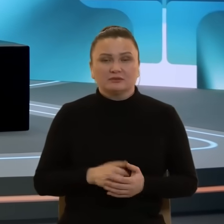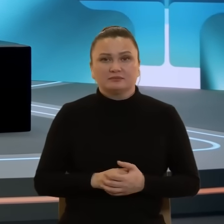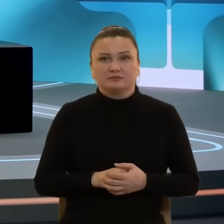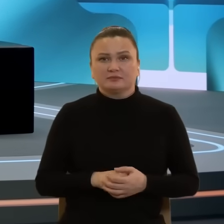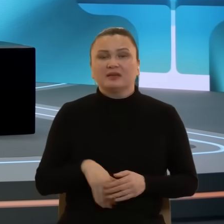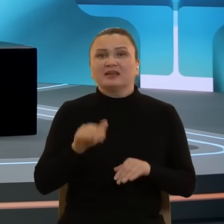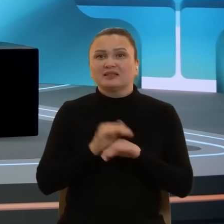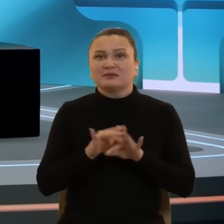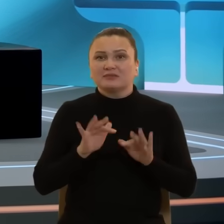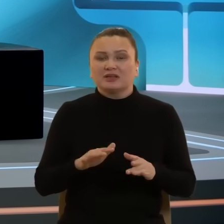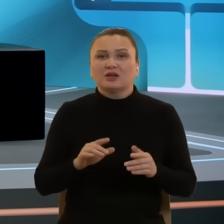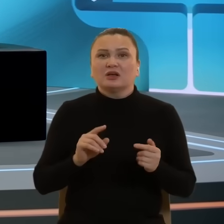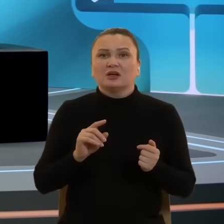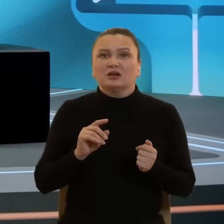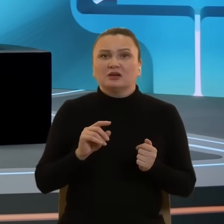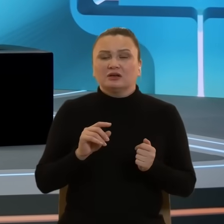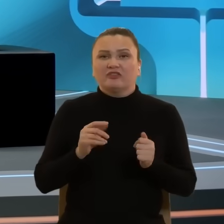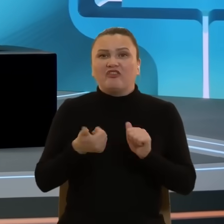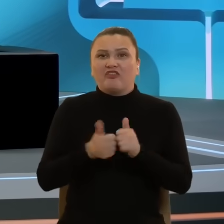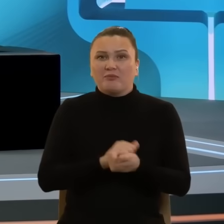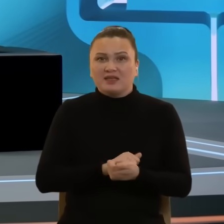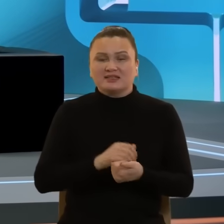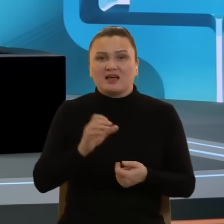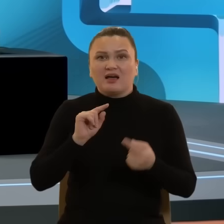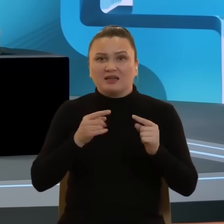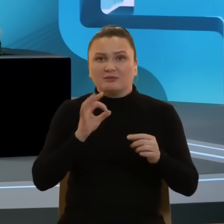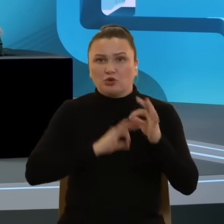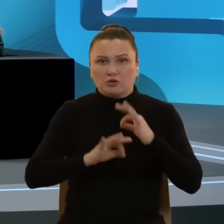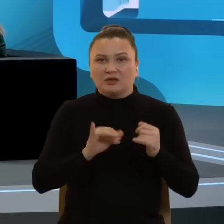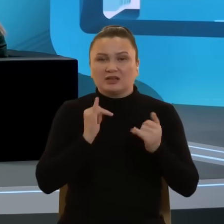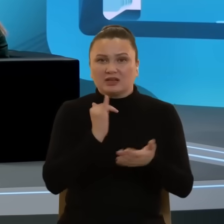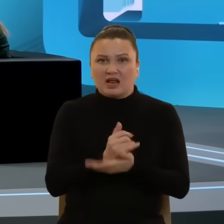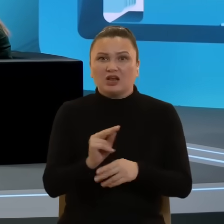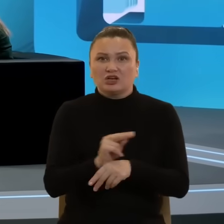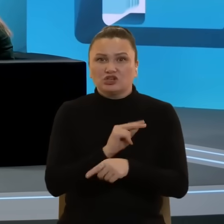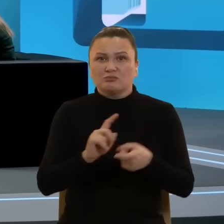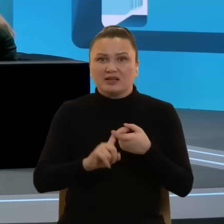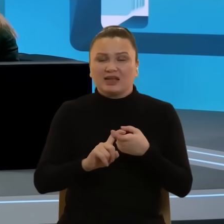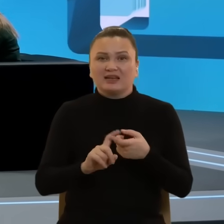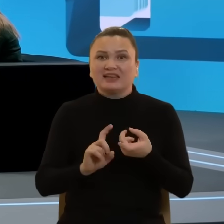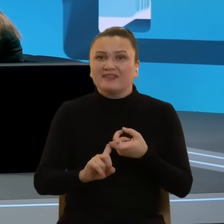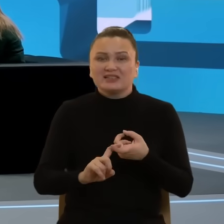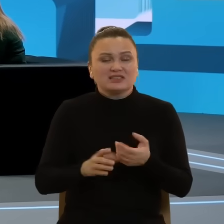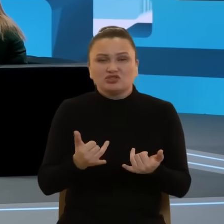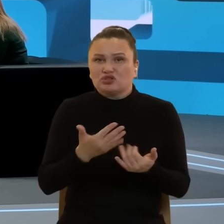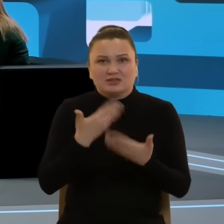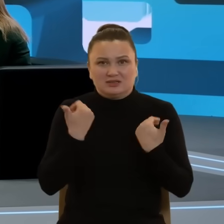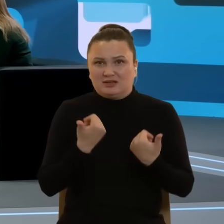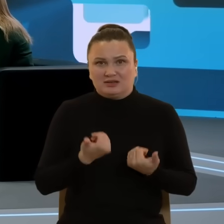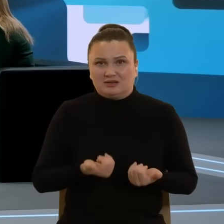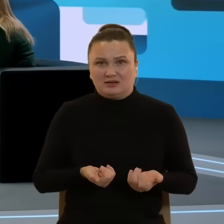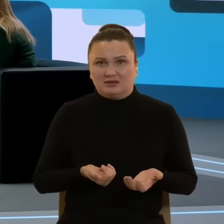деле альтернатива антибиотикам сейчас для лечения именно бактериальных инфекций на сегодняшний день нет. Конечно, есть